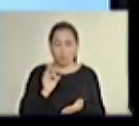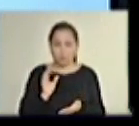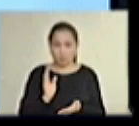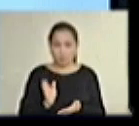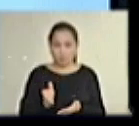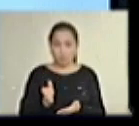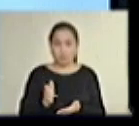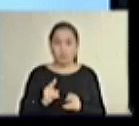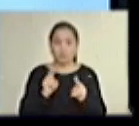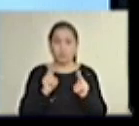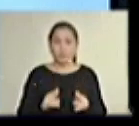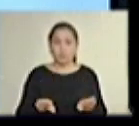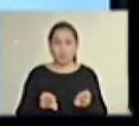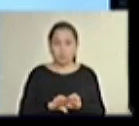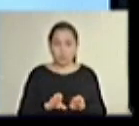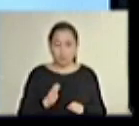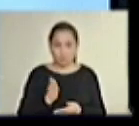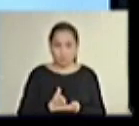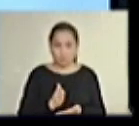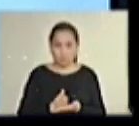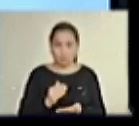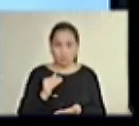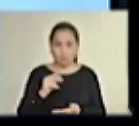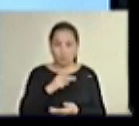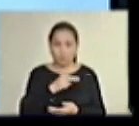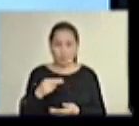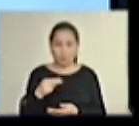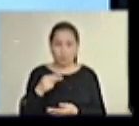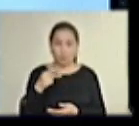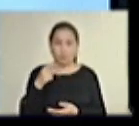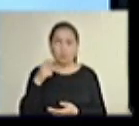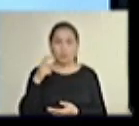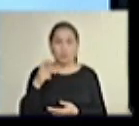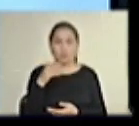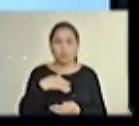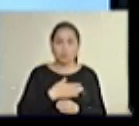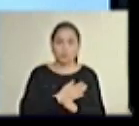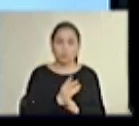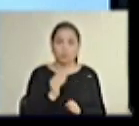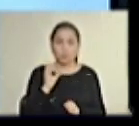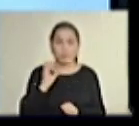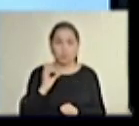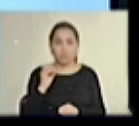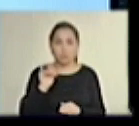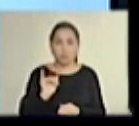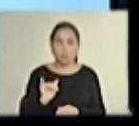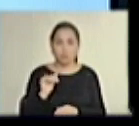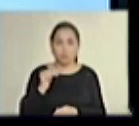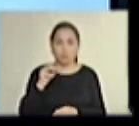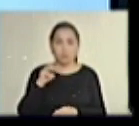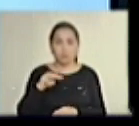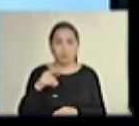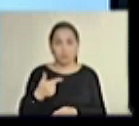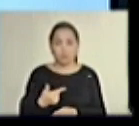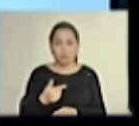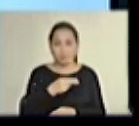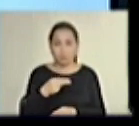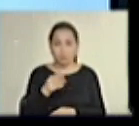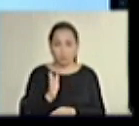bo'lsak, formulasi quyidagicha bo'ladi. F barobar H bo'luv S ko'paytirilgan MJ ga teng